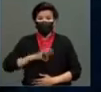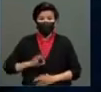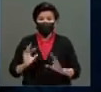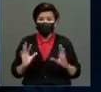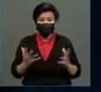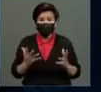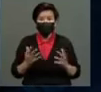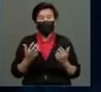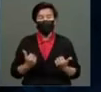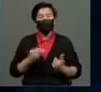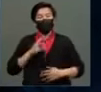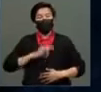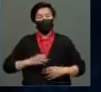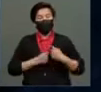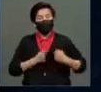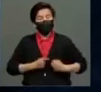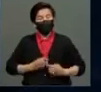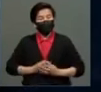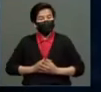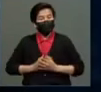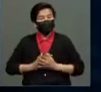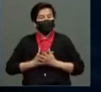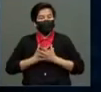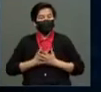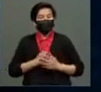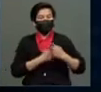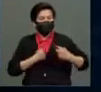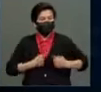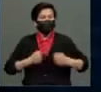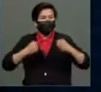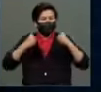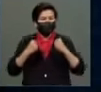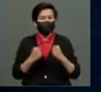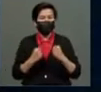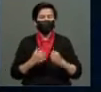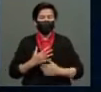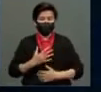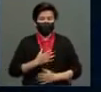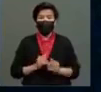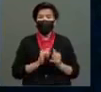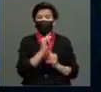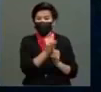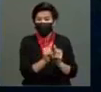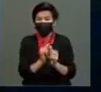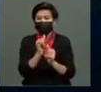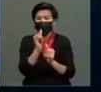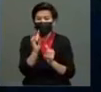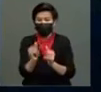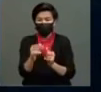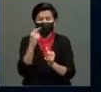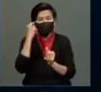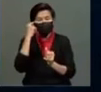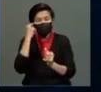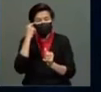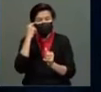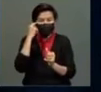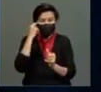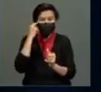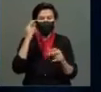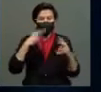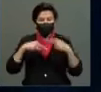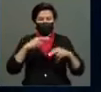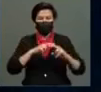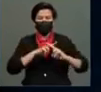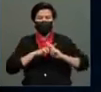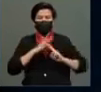ภูมิใจว่าตัวเองหรือว่ามีความมั่นใจนะครับว่าตัวเองไปที่ไหนนะครับก็ไม่เป็นภาระใครนะครับเราทําเพื่อ